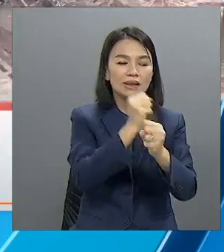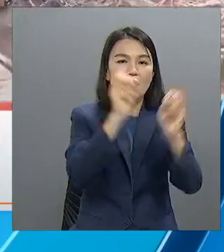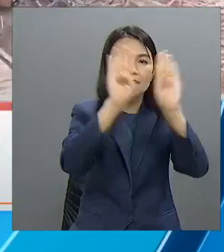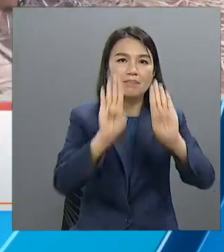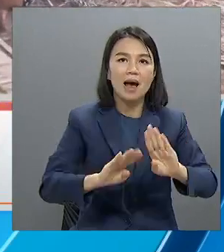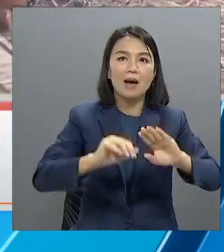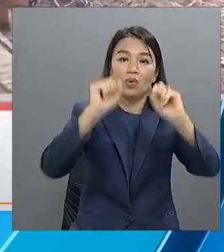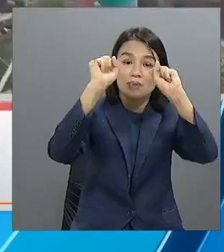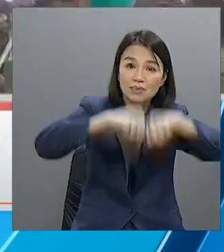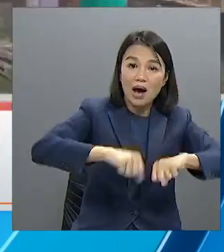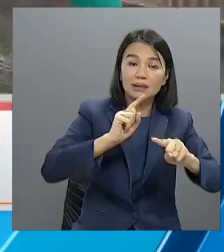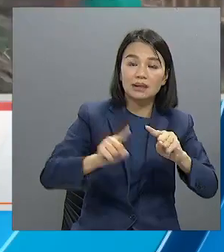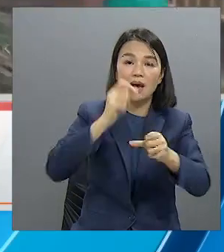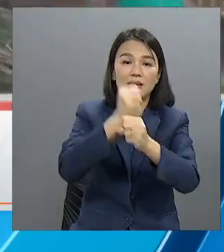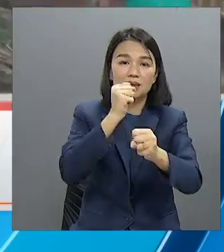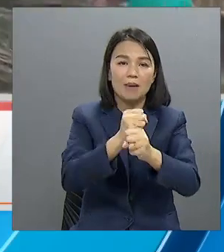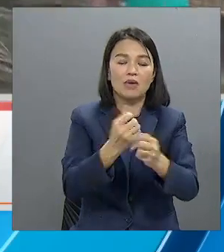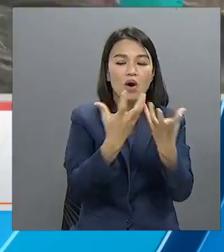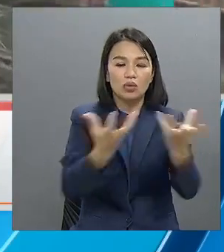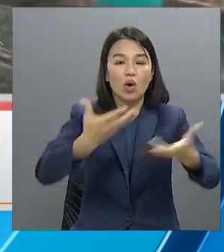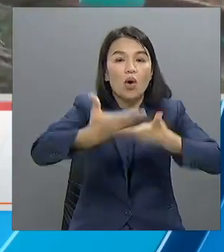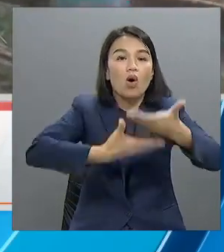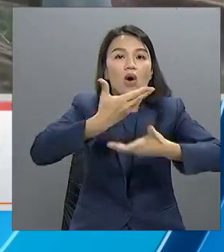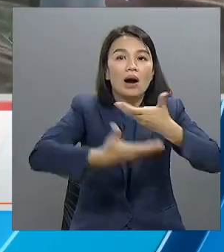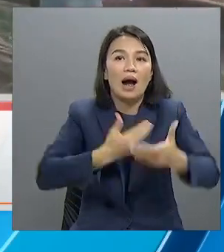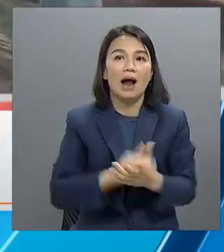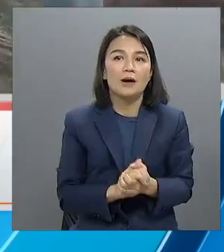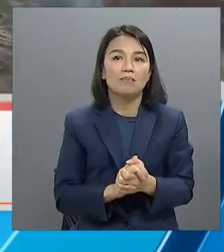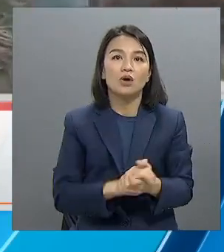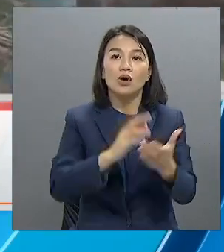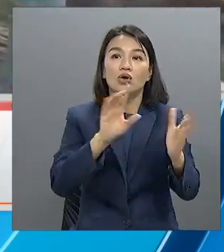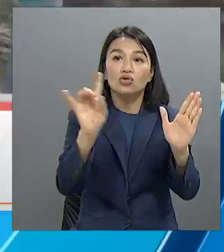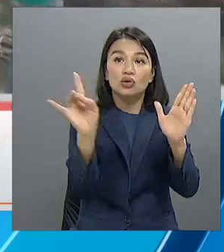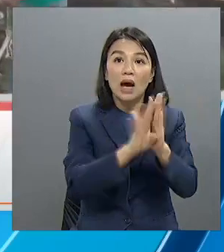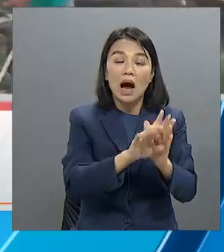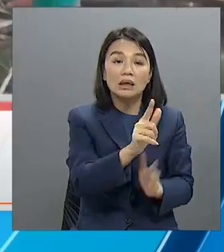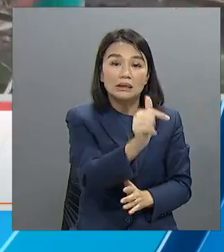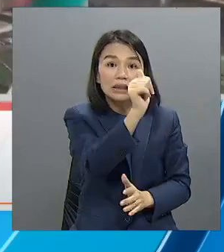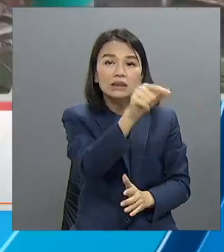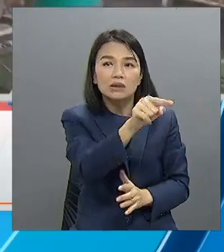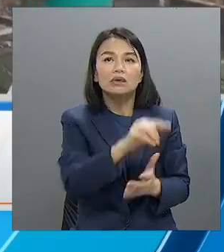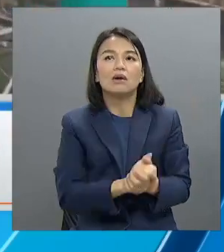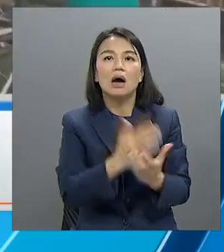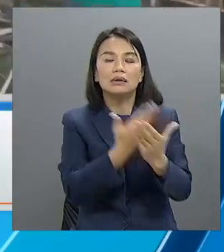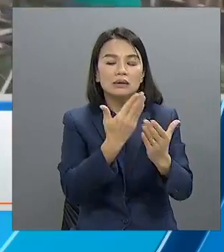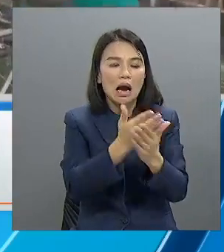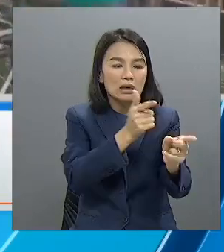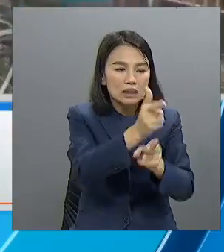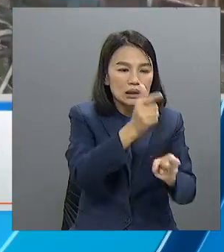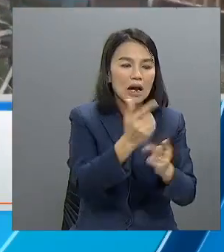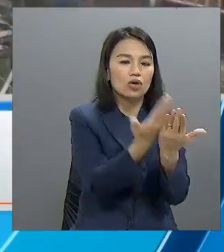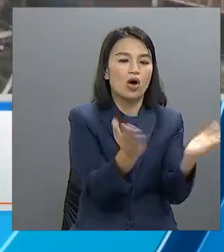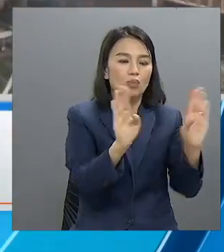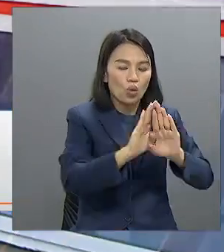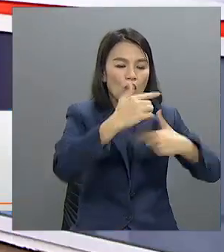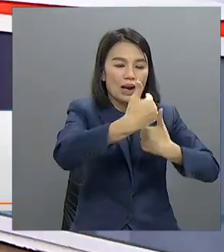ไปในสิ่งที่หลายๆคนอาจจะมองข้ามพอมันกลายมาเป็นผลงานเนี่ยมันก็สามารถสร้างมูลค่าเลี้ยงครอบครัวเลี้ยงตัวเราเองได้เหมือนกันคร ับใช่